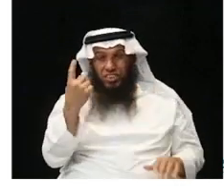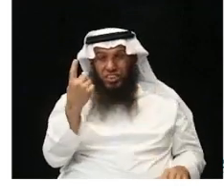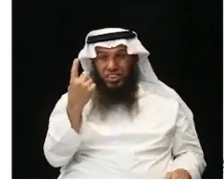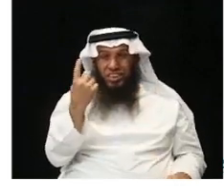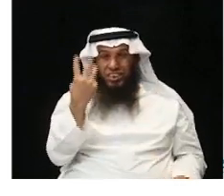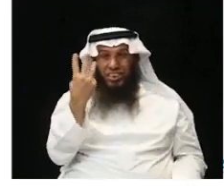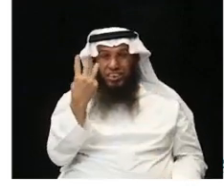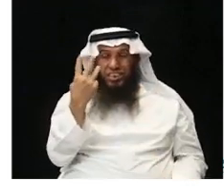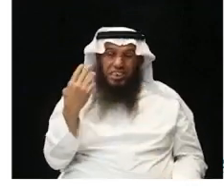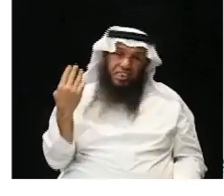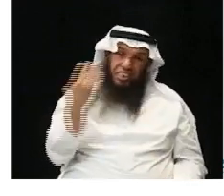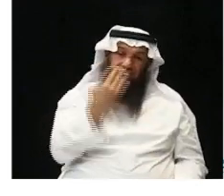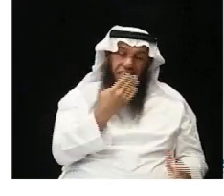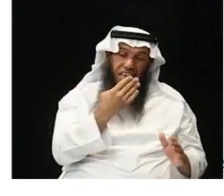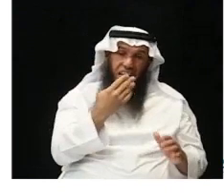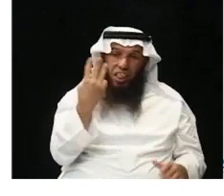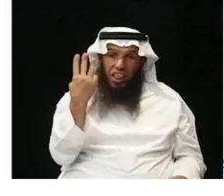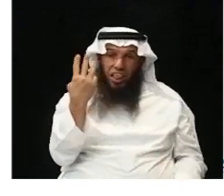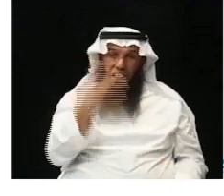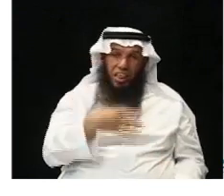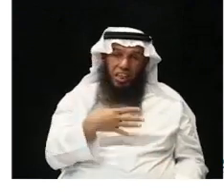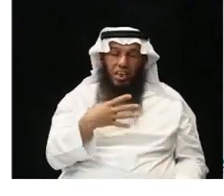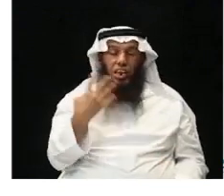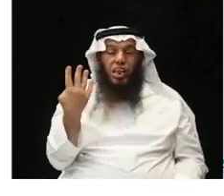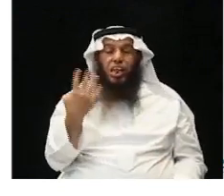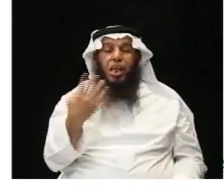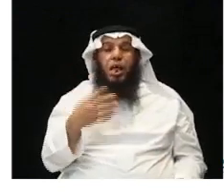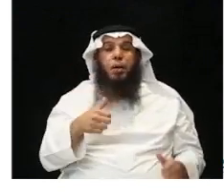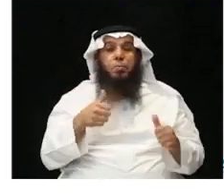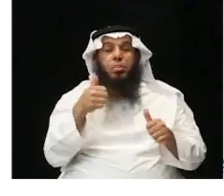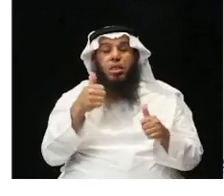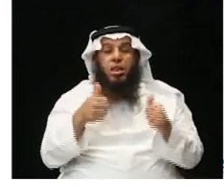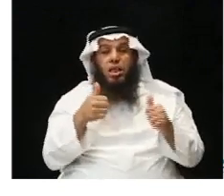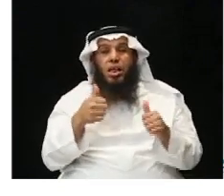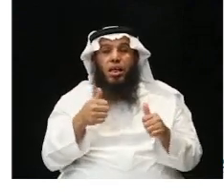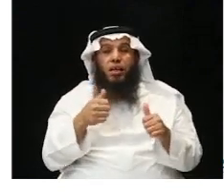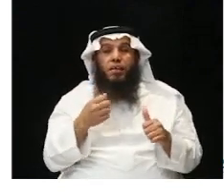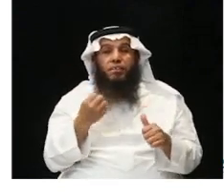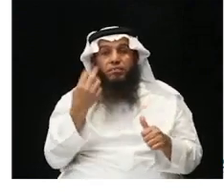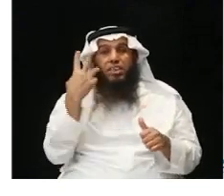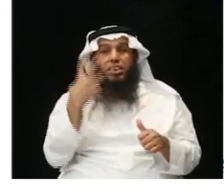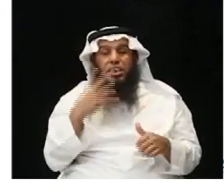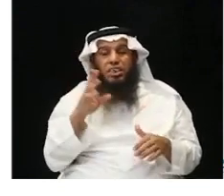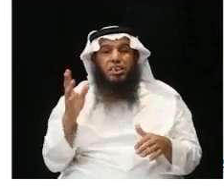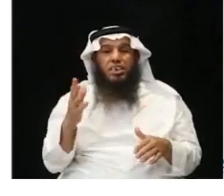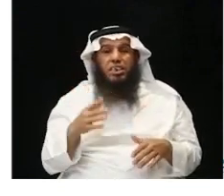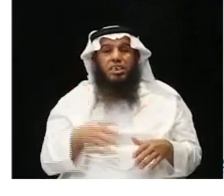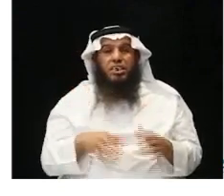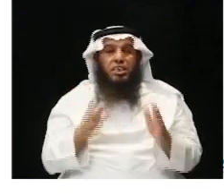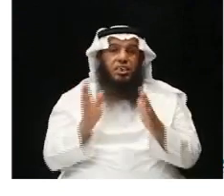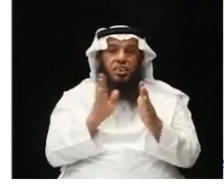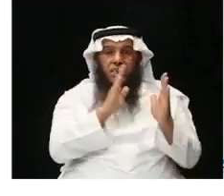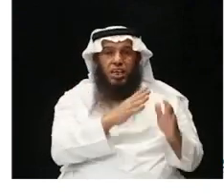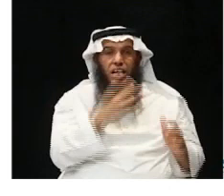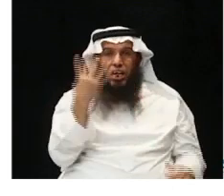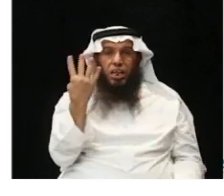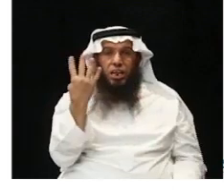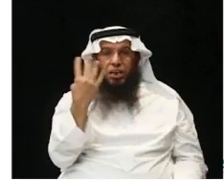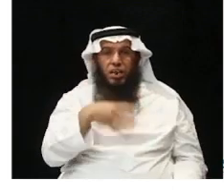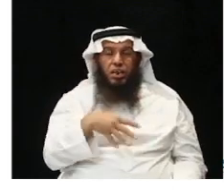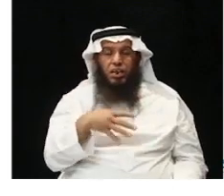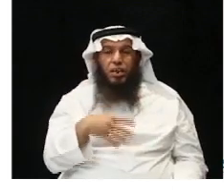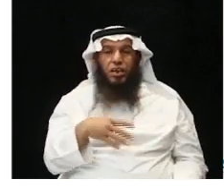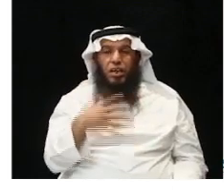1 إلى 43، تتكلم عن الابتلاء والفتنة وغيرها من الآيات. ثم من 44 إلى 55 دلائل